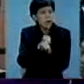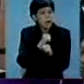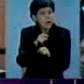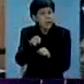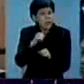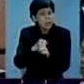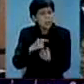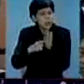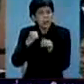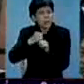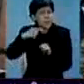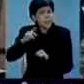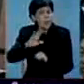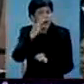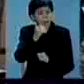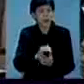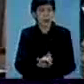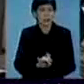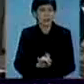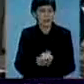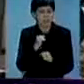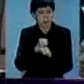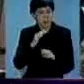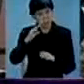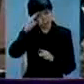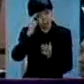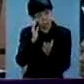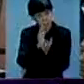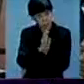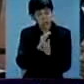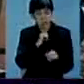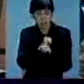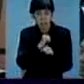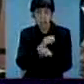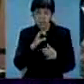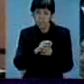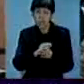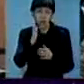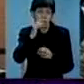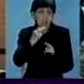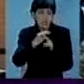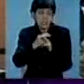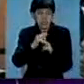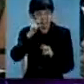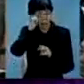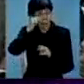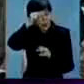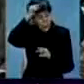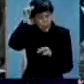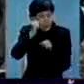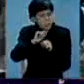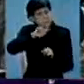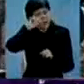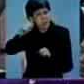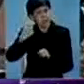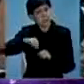คดีนี้เป็นคดีพิเศษหรือทำไมไม่เจ้าหน้าที่พนักงานเจ้าหน้าที่ตำรวจเอาตัวนายสนธิส่งไปอัยการอัยการจะ